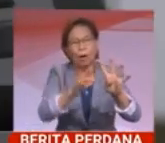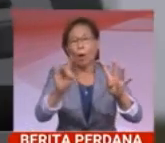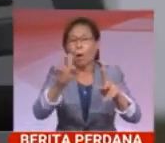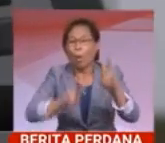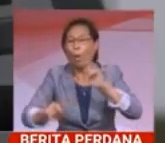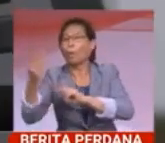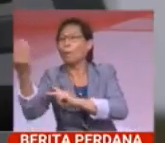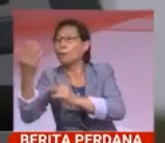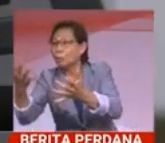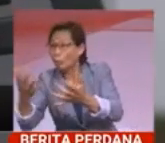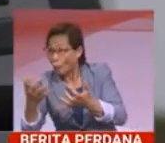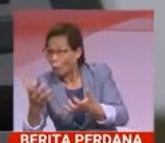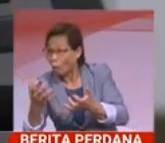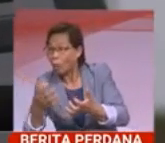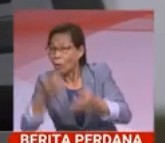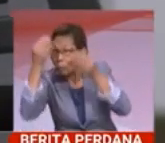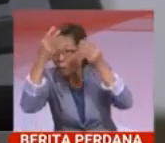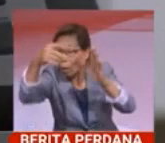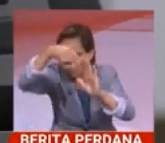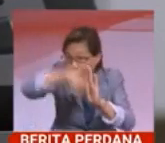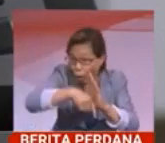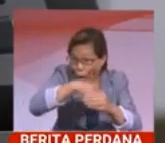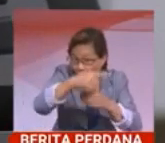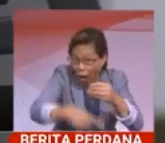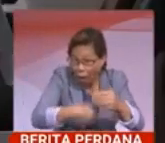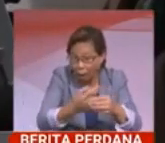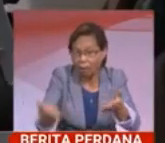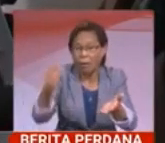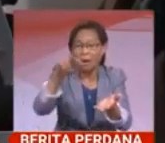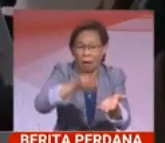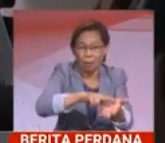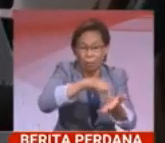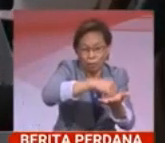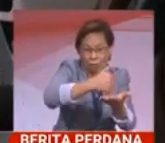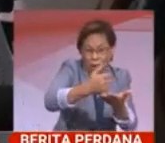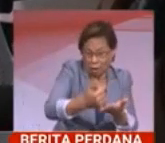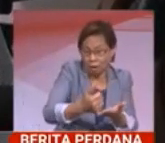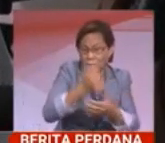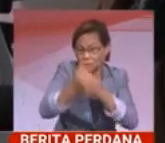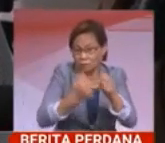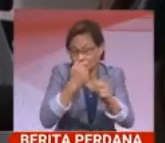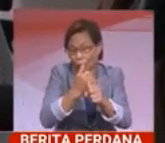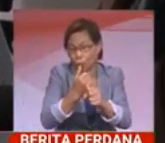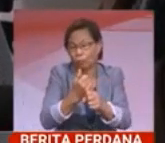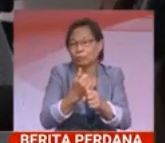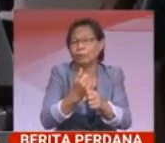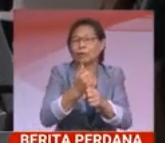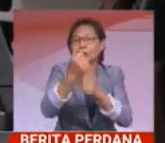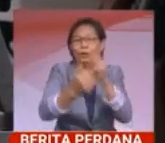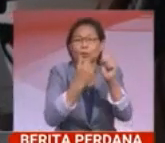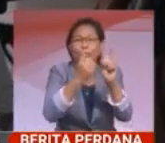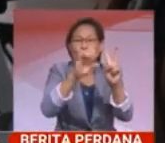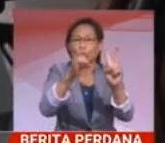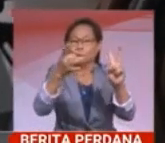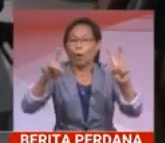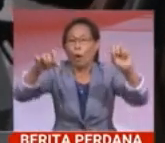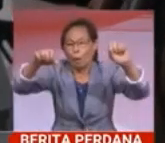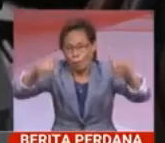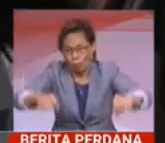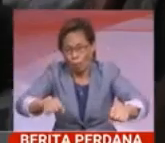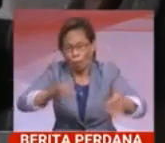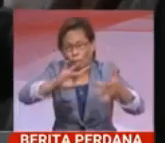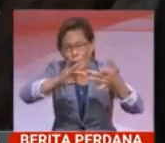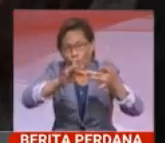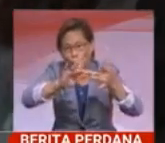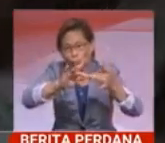orang awam yang ingin mendapatkan manfaat lanjut berkaitan laporan tahunan dan penyakit keuangan bagi tahun 2018 boleh